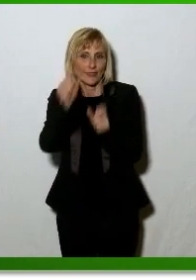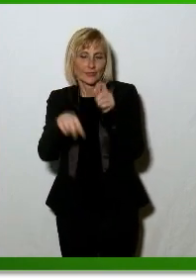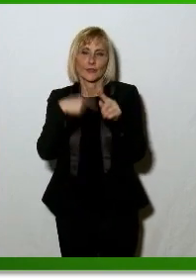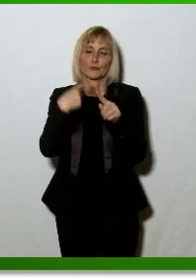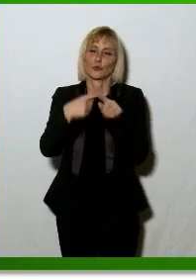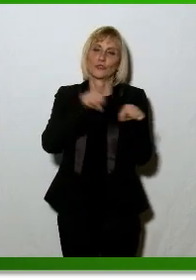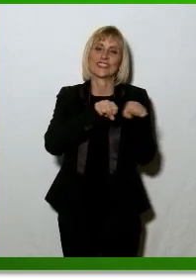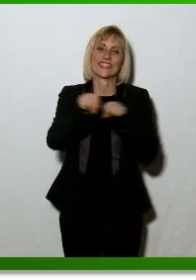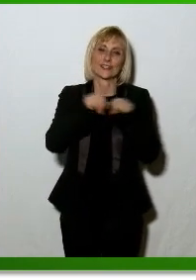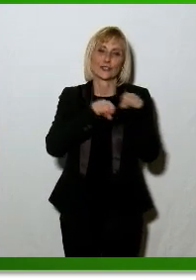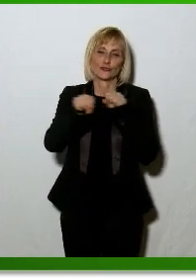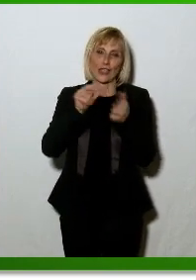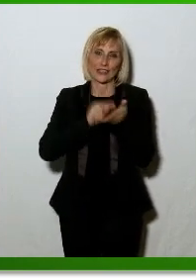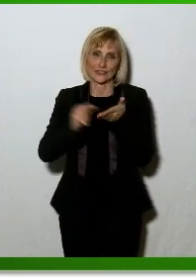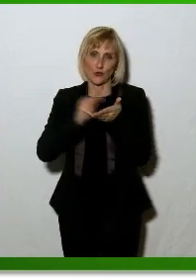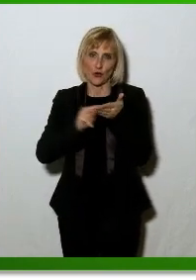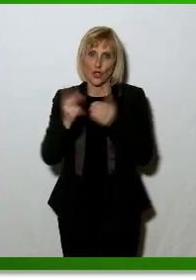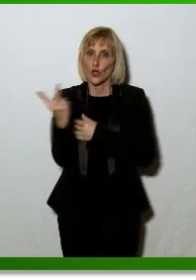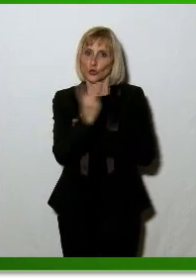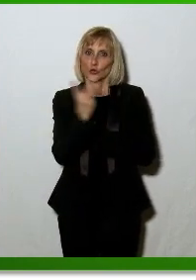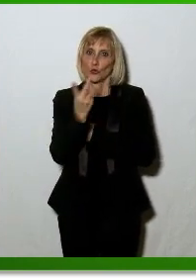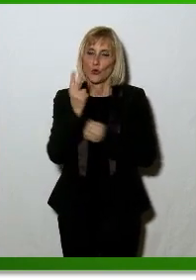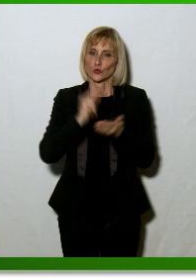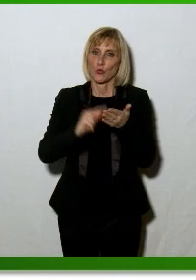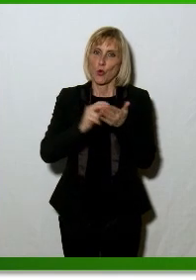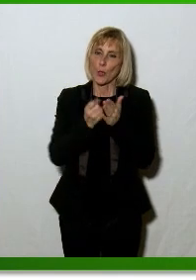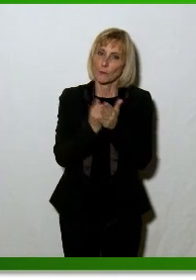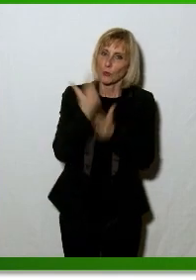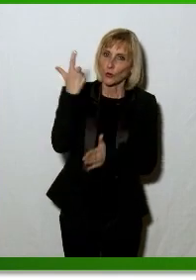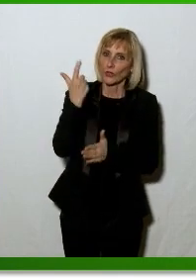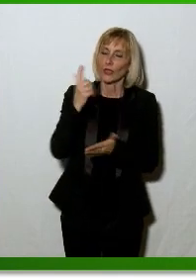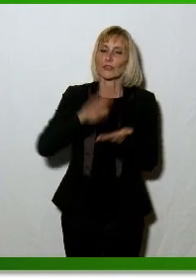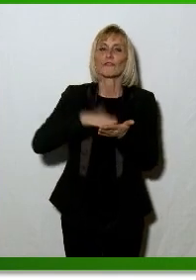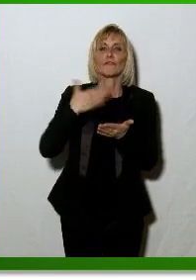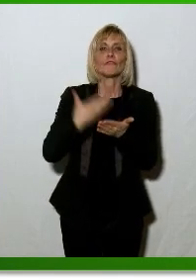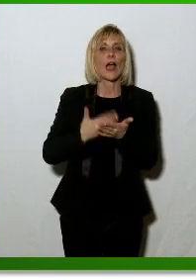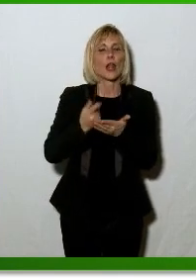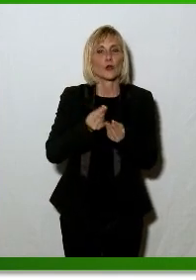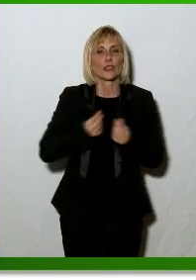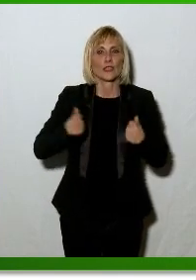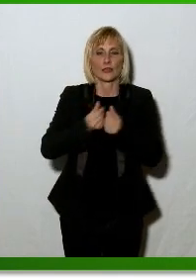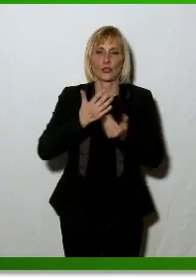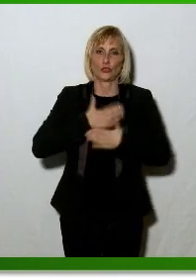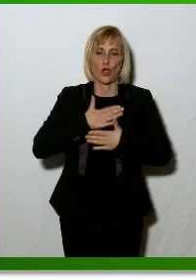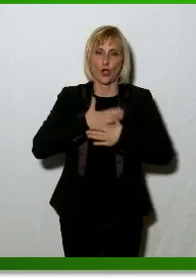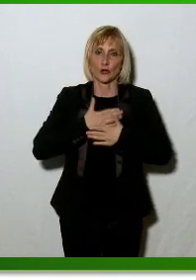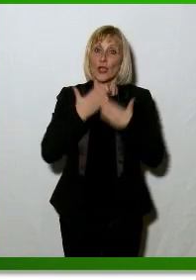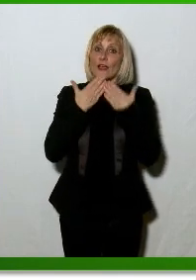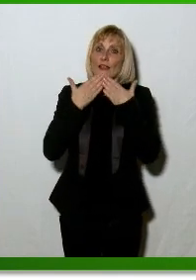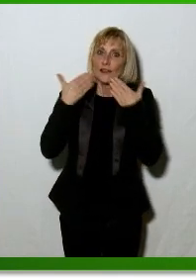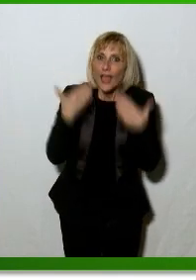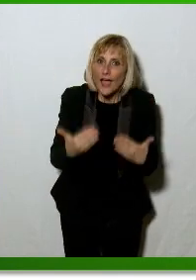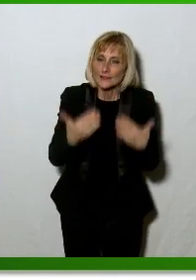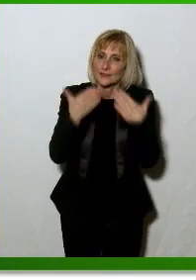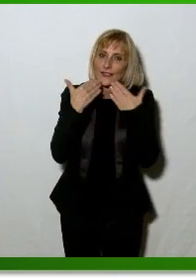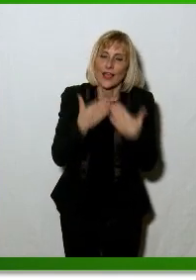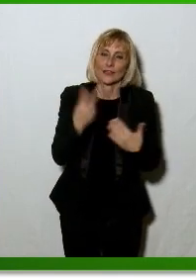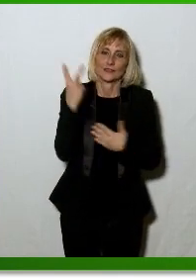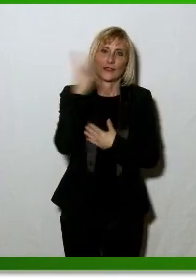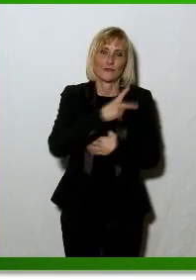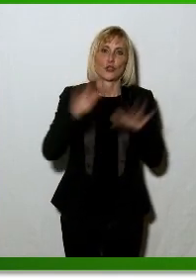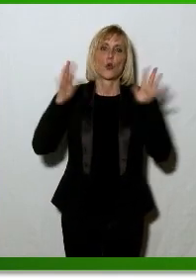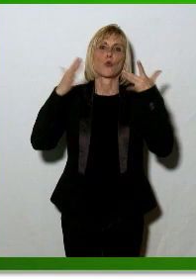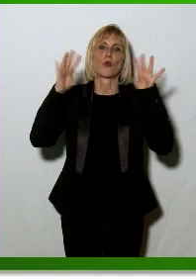queste due belle importanti scuole valore assoluto del nostro territorio Grazie davvero e un applauso a